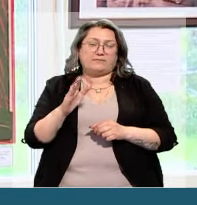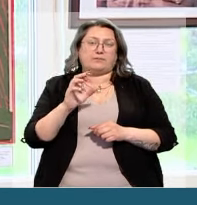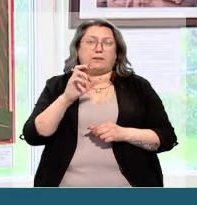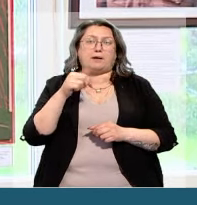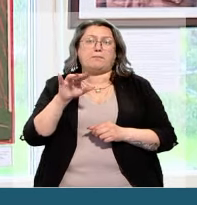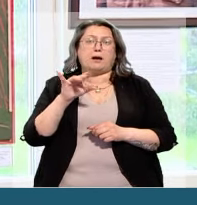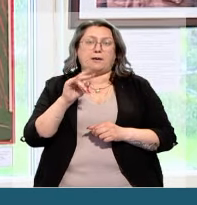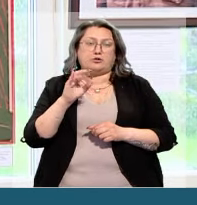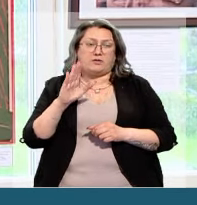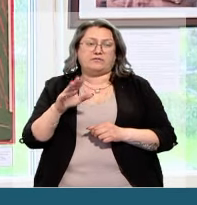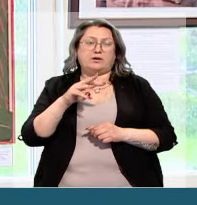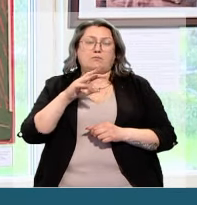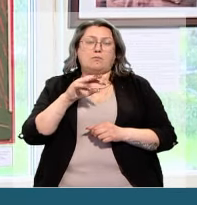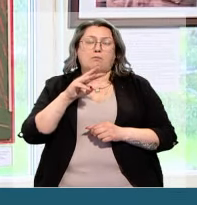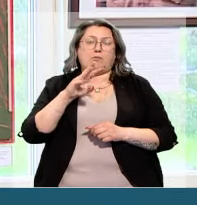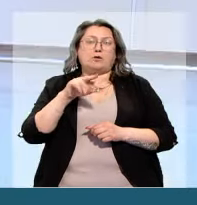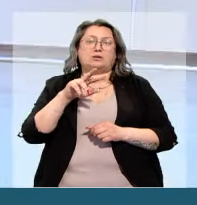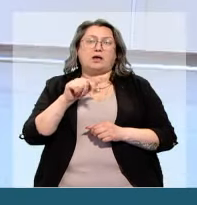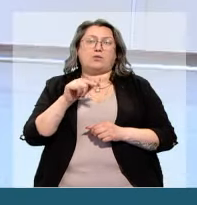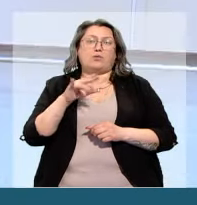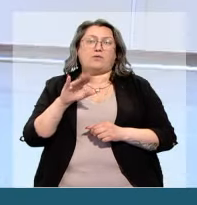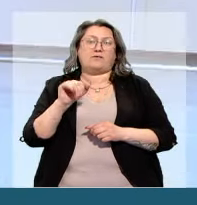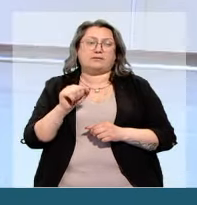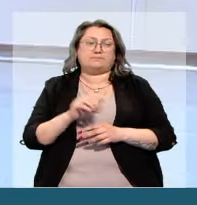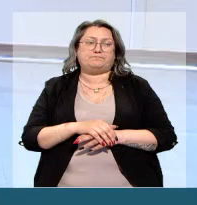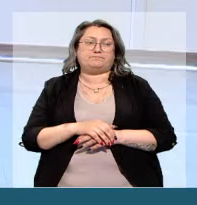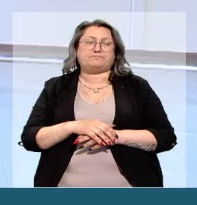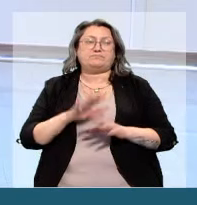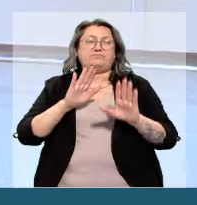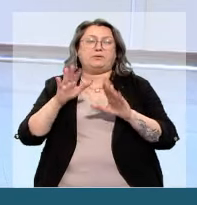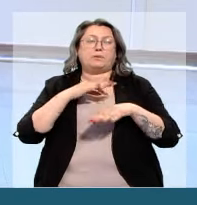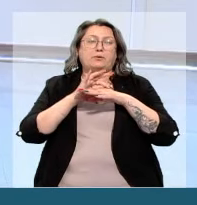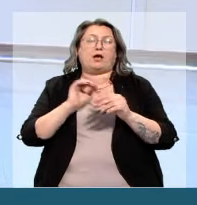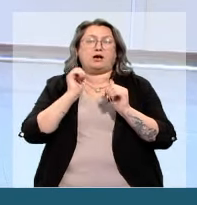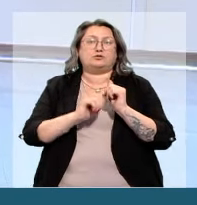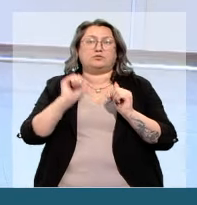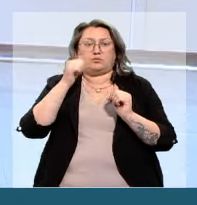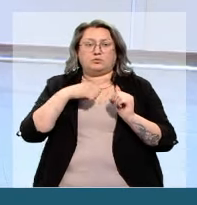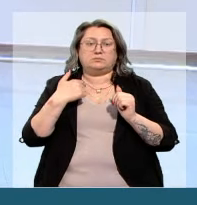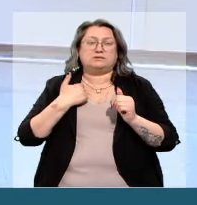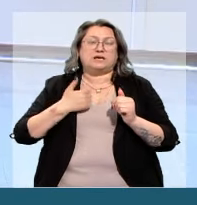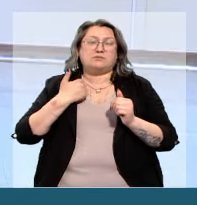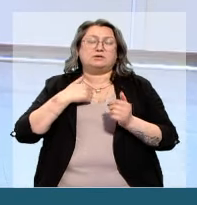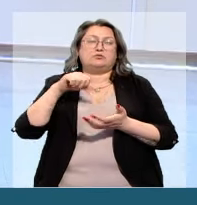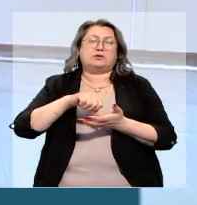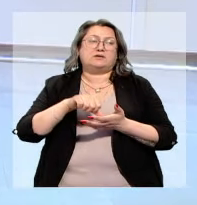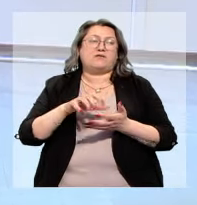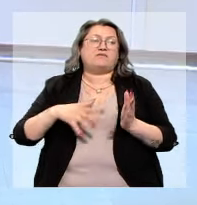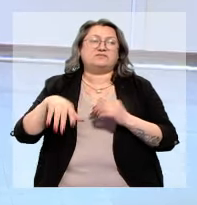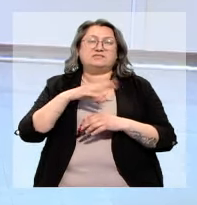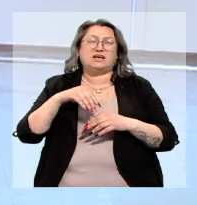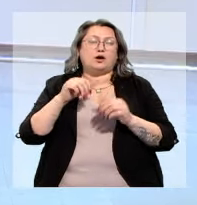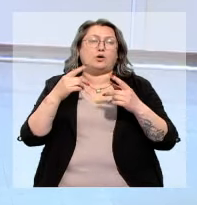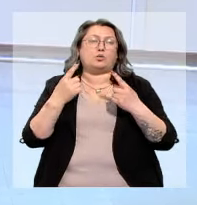Султана Баймагамбетова и Алии Молдагуловой. Выставку проводим мы ежегодно. Мы стараемся участвовать во всех